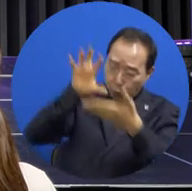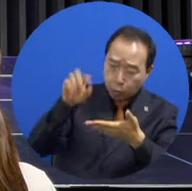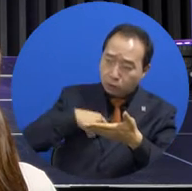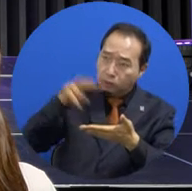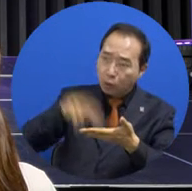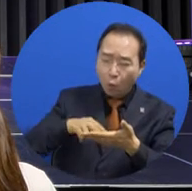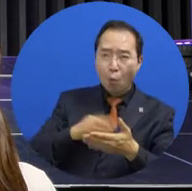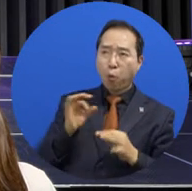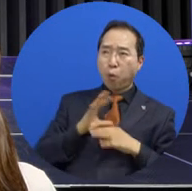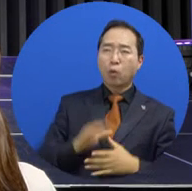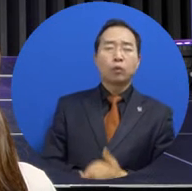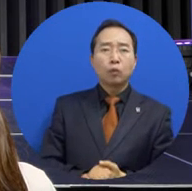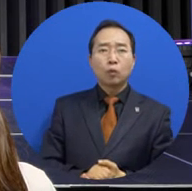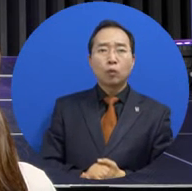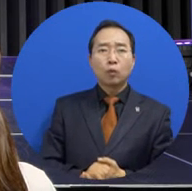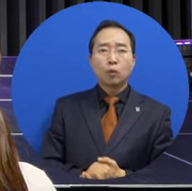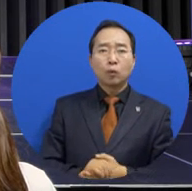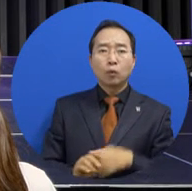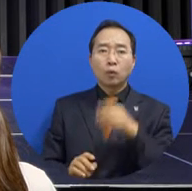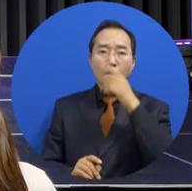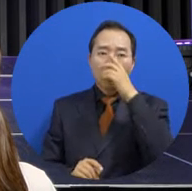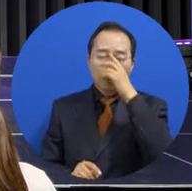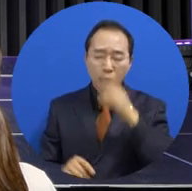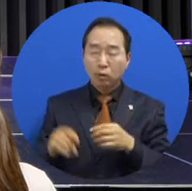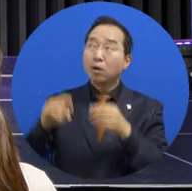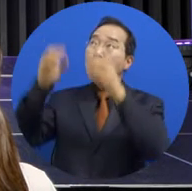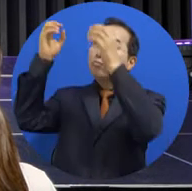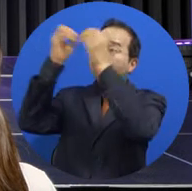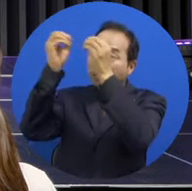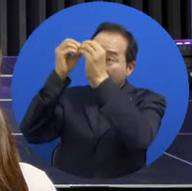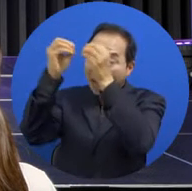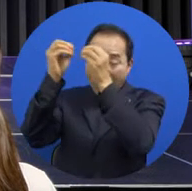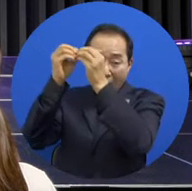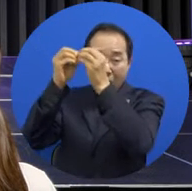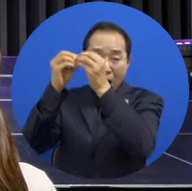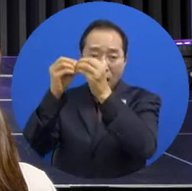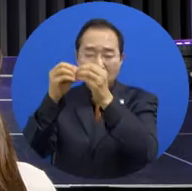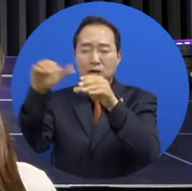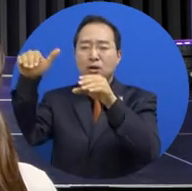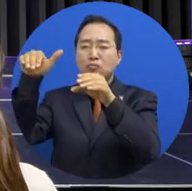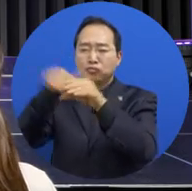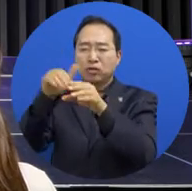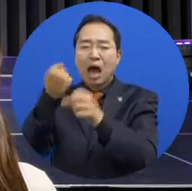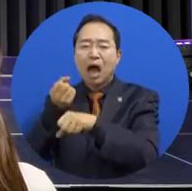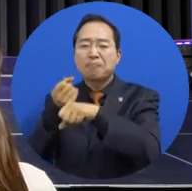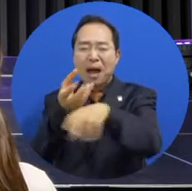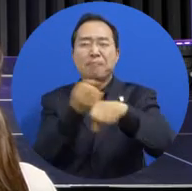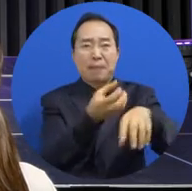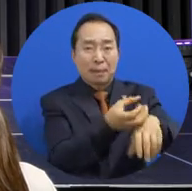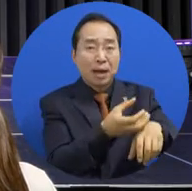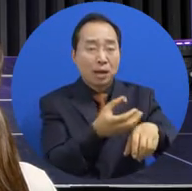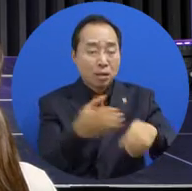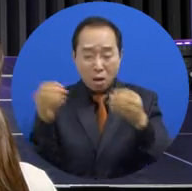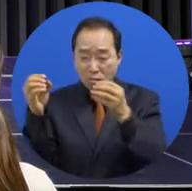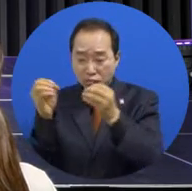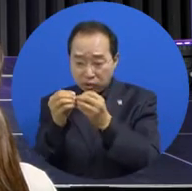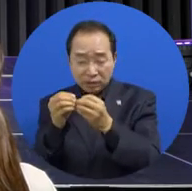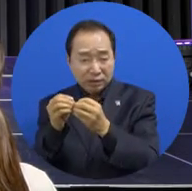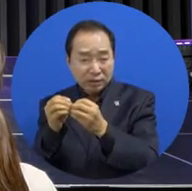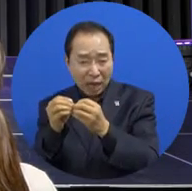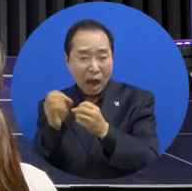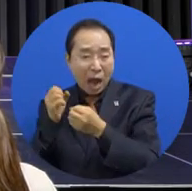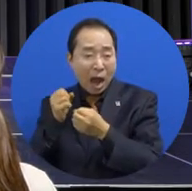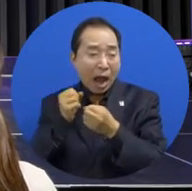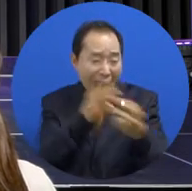문자로 됐는가? 문자가 SNS로 문명을 전파했기 때문에 그 문자가 갈 수